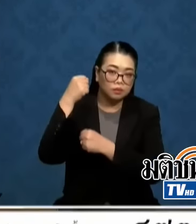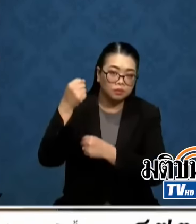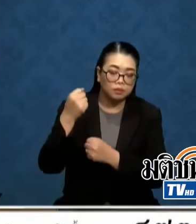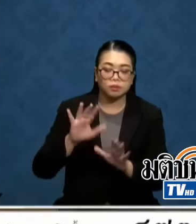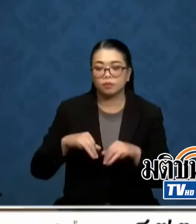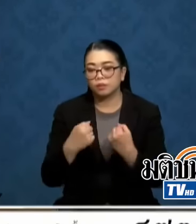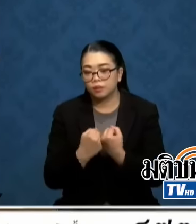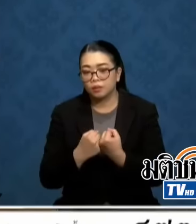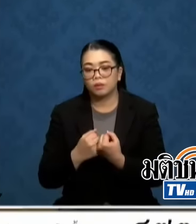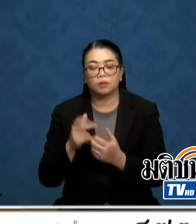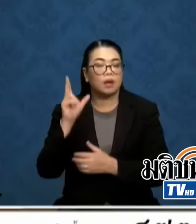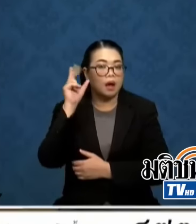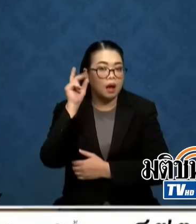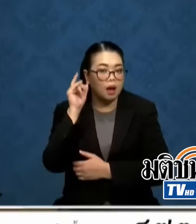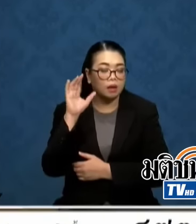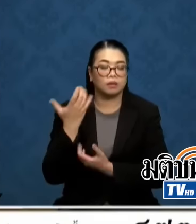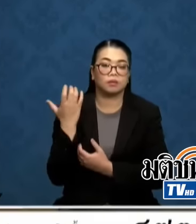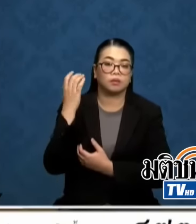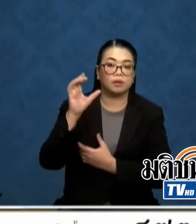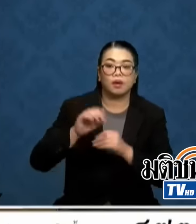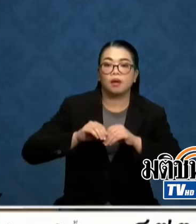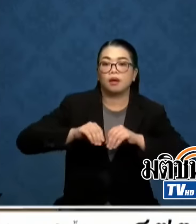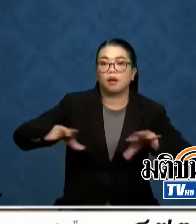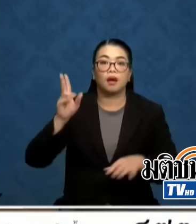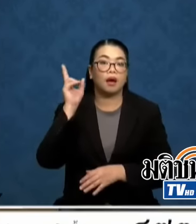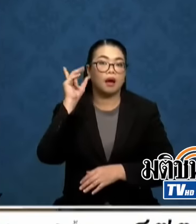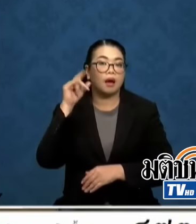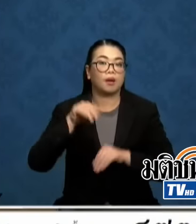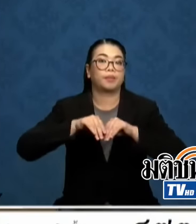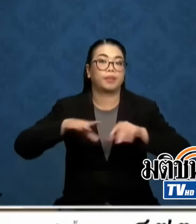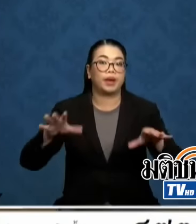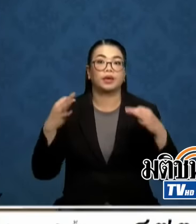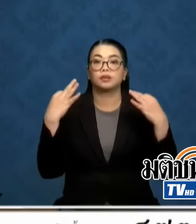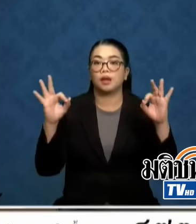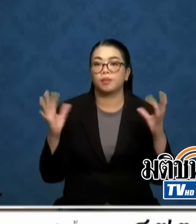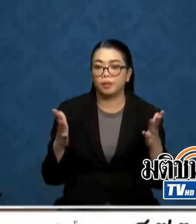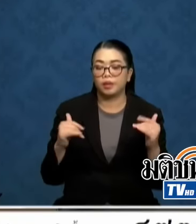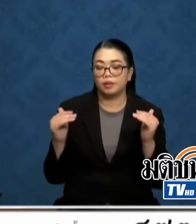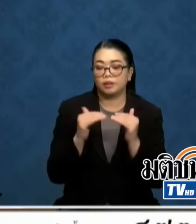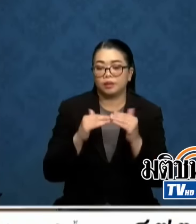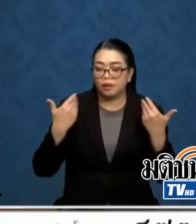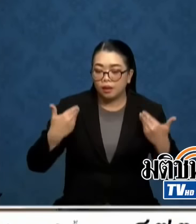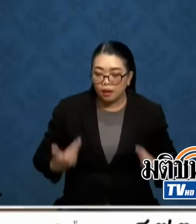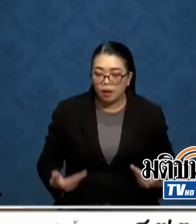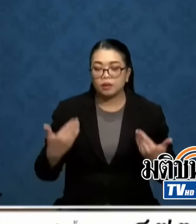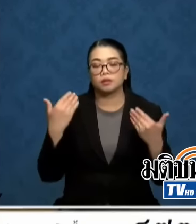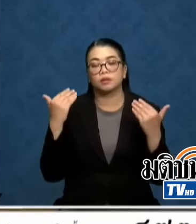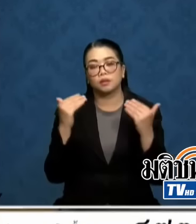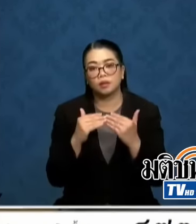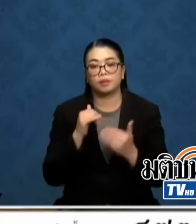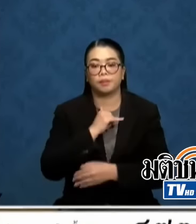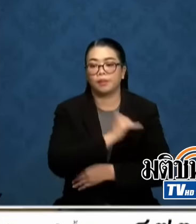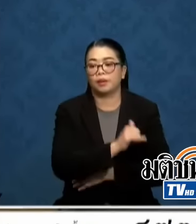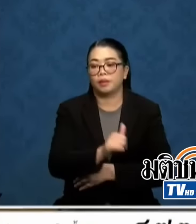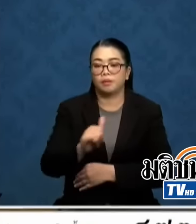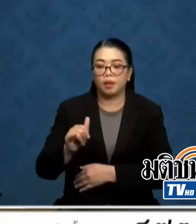เสรีภาพสื่อมวลชนที่จะนำเสนอข่าวสารอย่างอิเป็นอิสระสิทธิในร่างกายและเสรีภาพในการเดิน